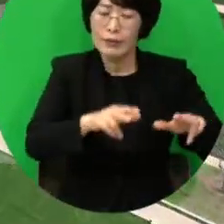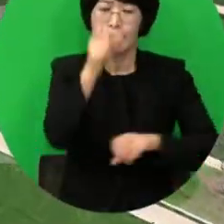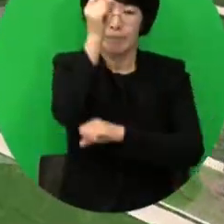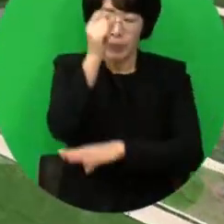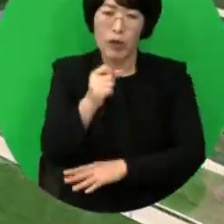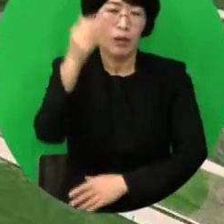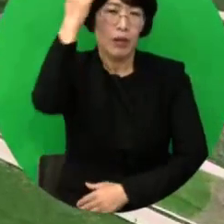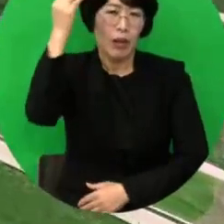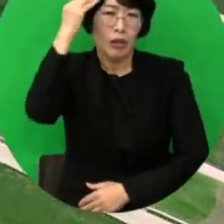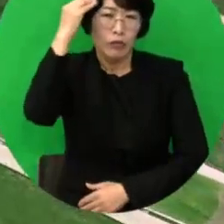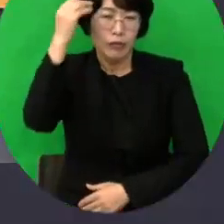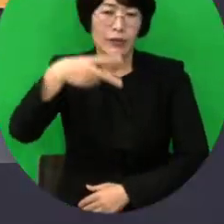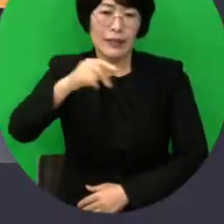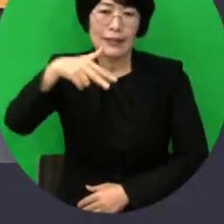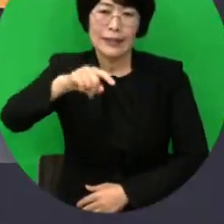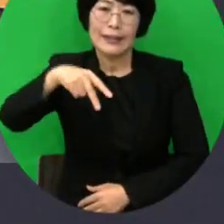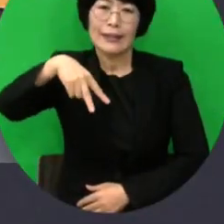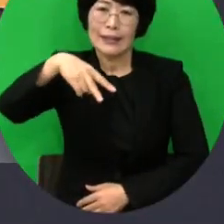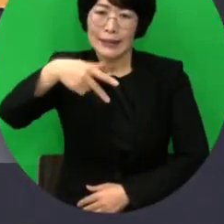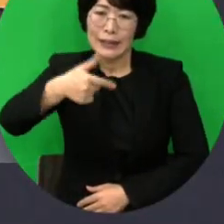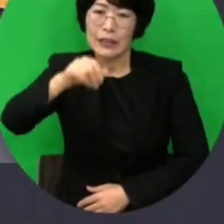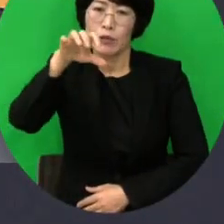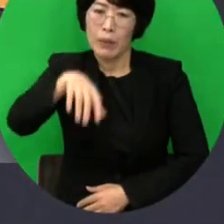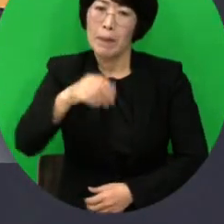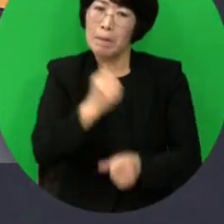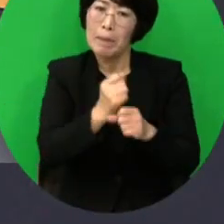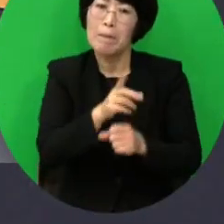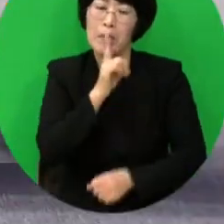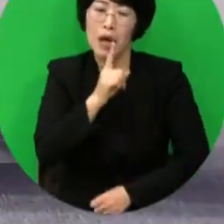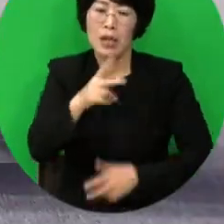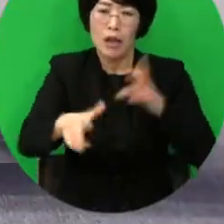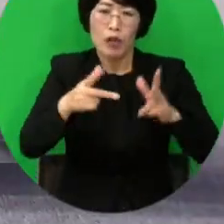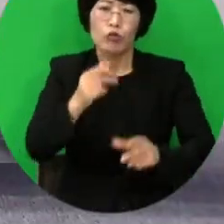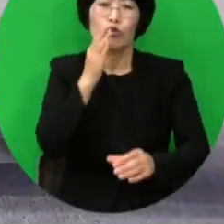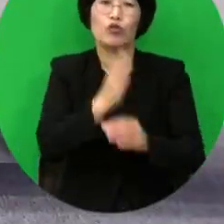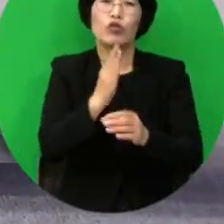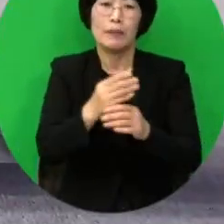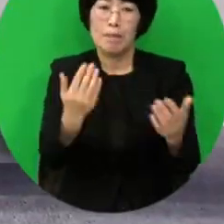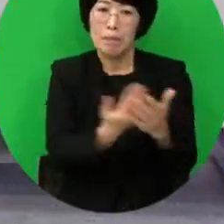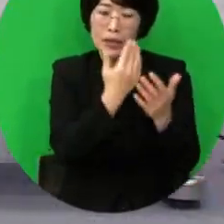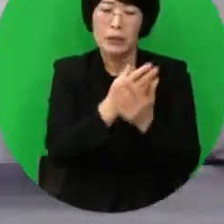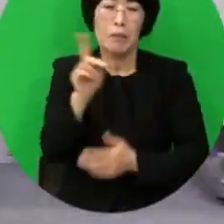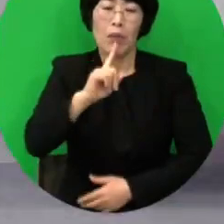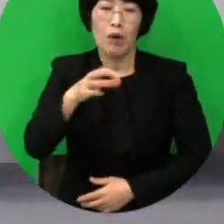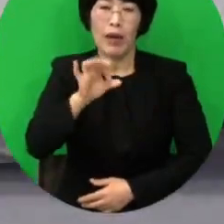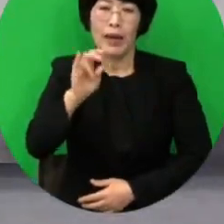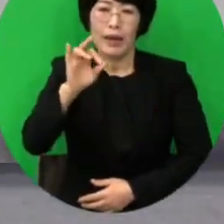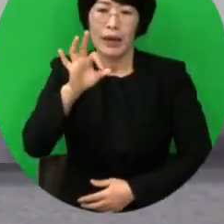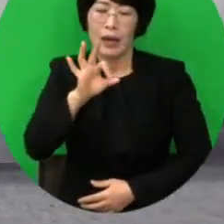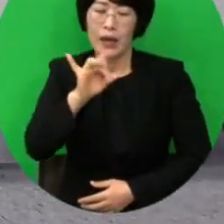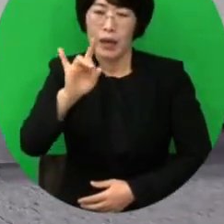K-디즈니를 만들겠다는 건데 이번 협약이 산업의 중심을 잡아줄 이른바 앵커 기업